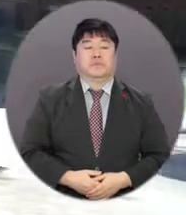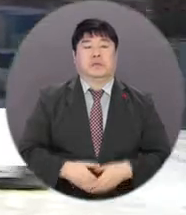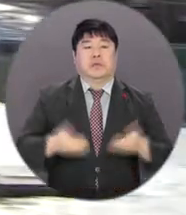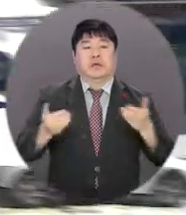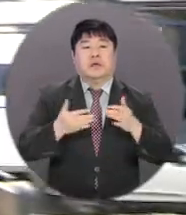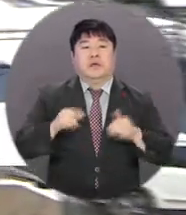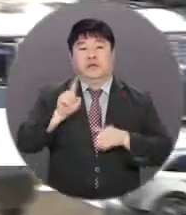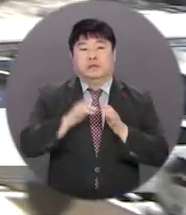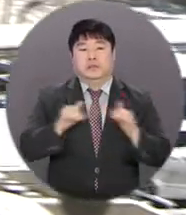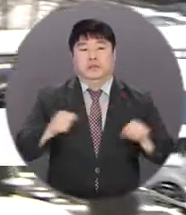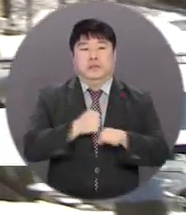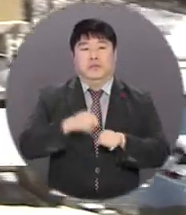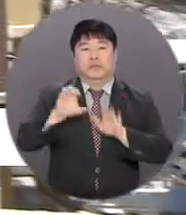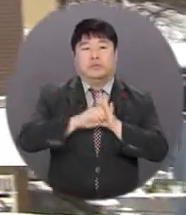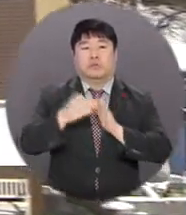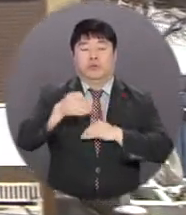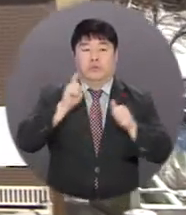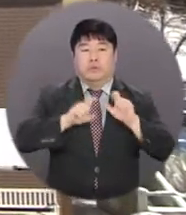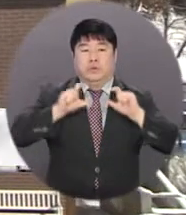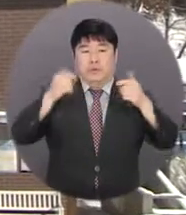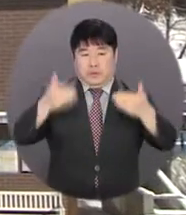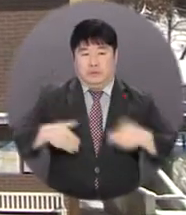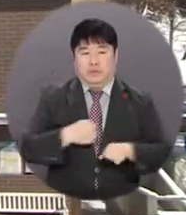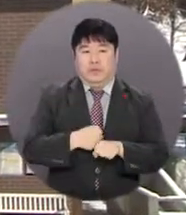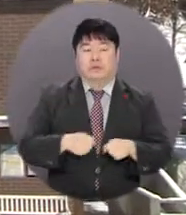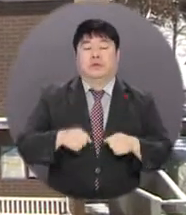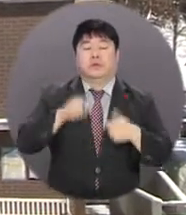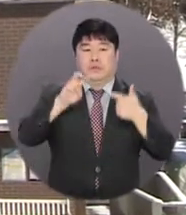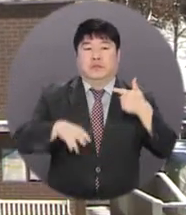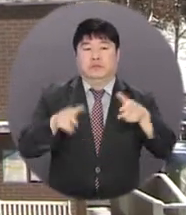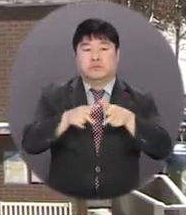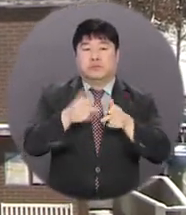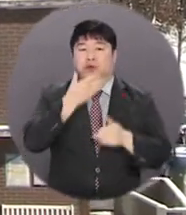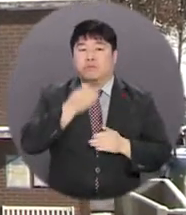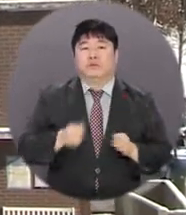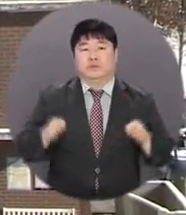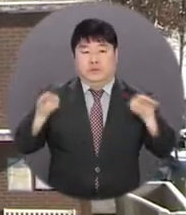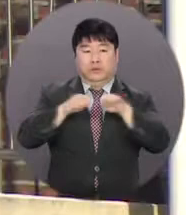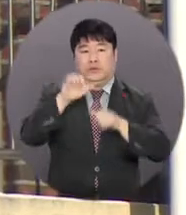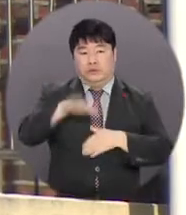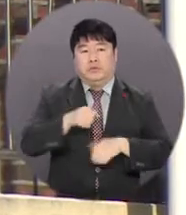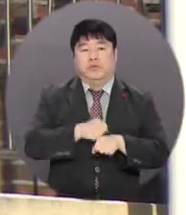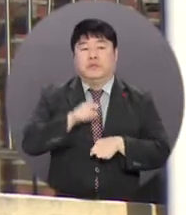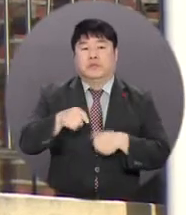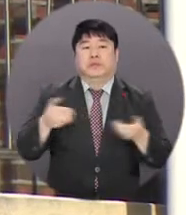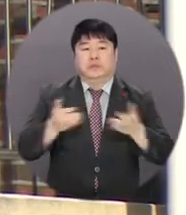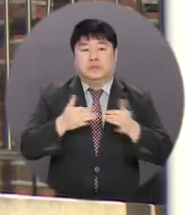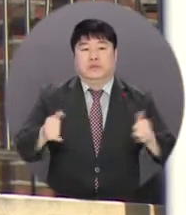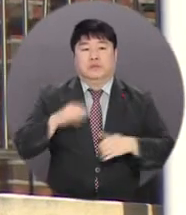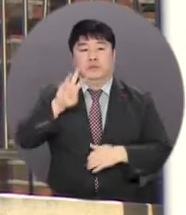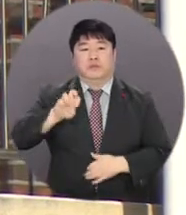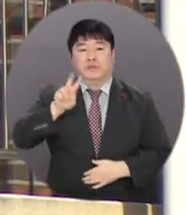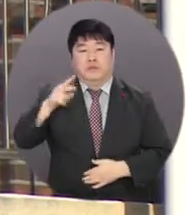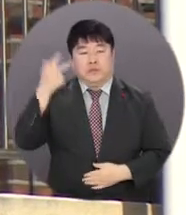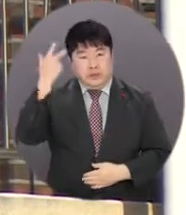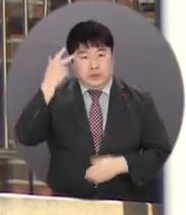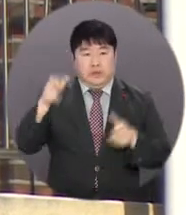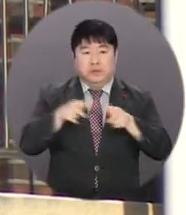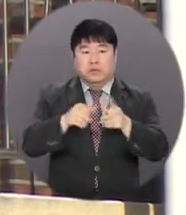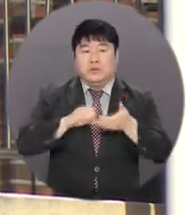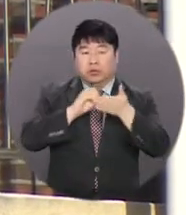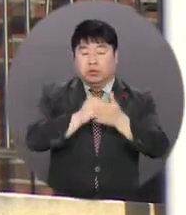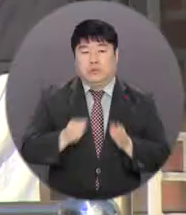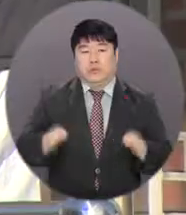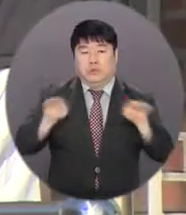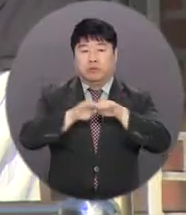직원 한 명이 코로나19 확진 판정을 받은 나주의 한 장애인 복지시설입니다. 이 직원은 32명의 지적장애인이 입소한